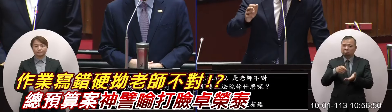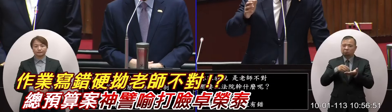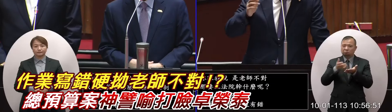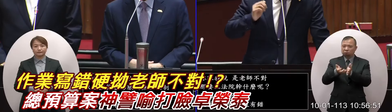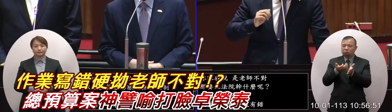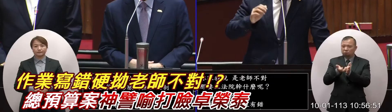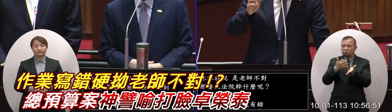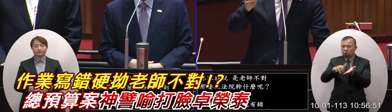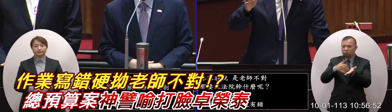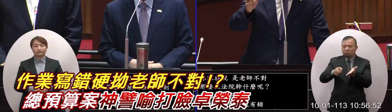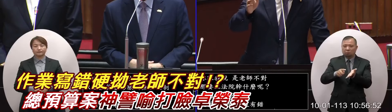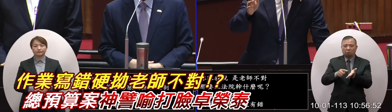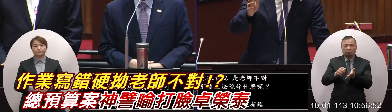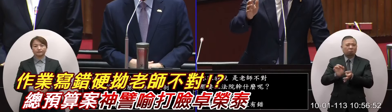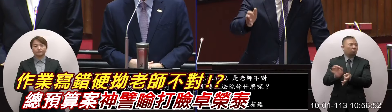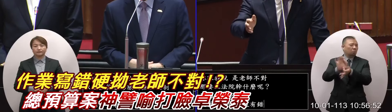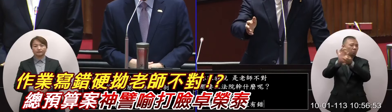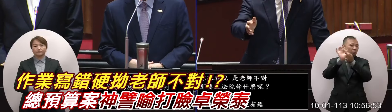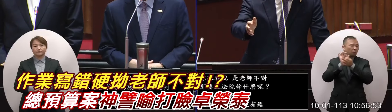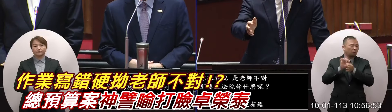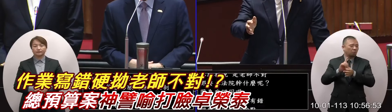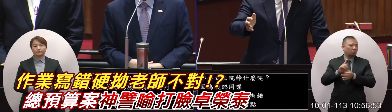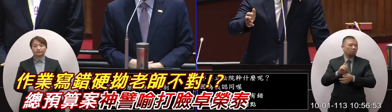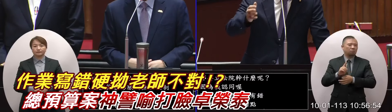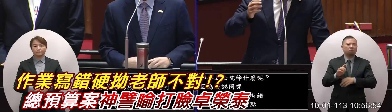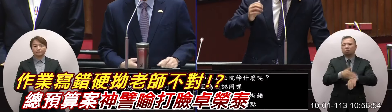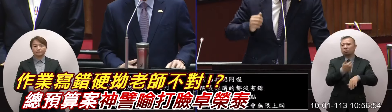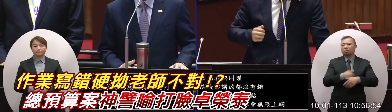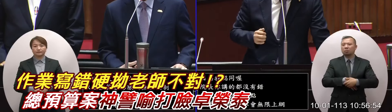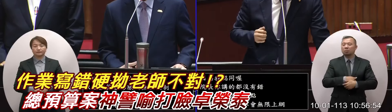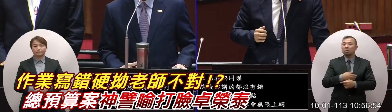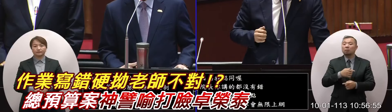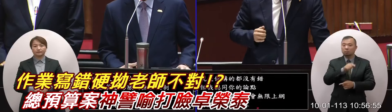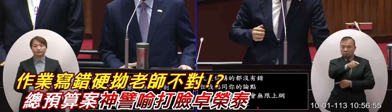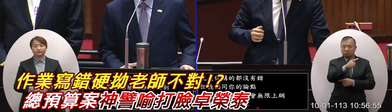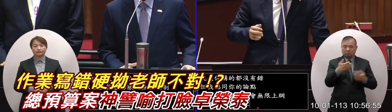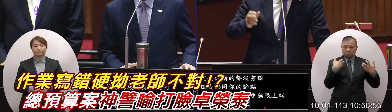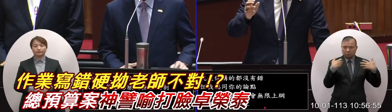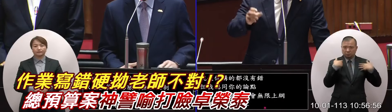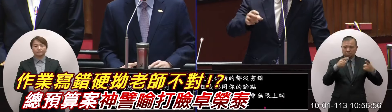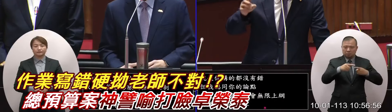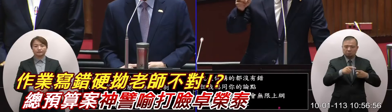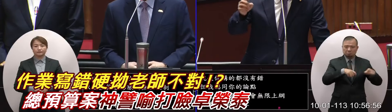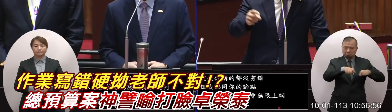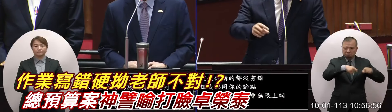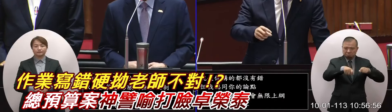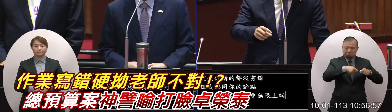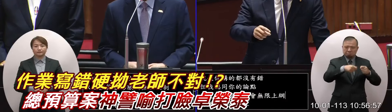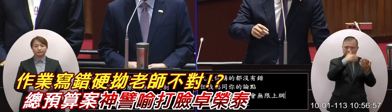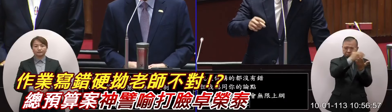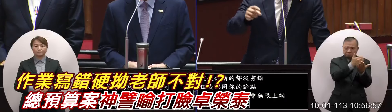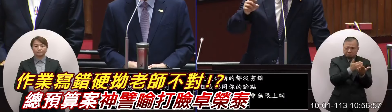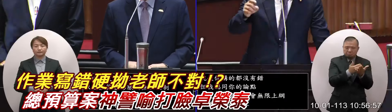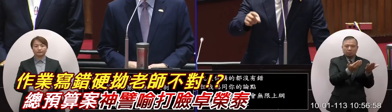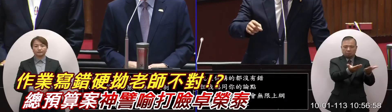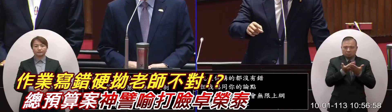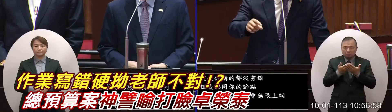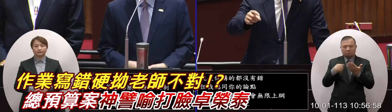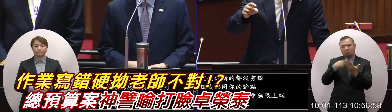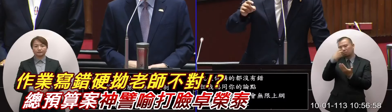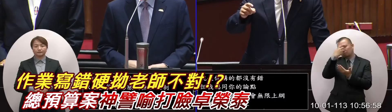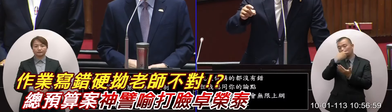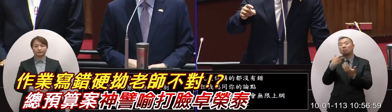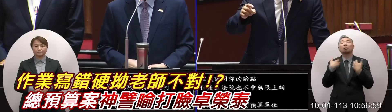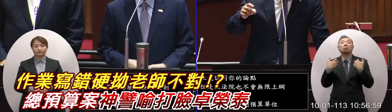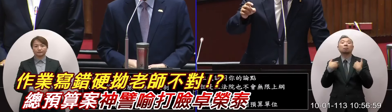然，你们是编列预算的单位，那我们是审预算的单位啊。那当然，如果我们立了法，如果造成